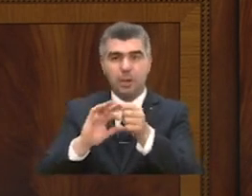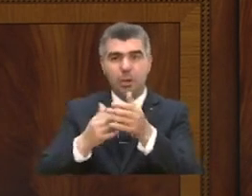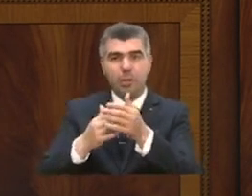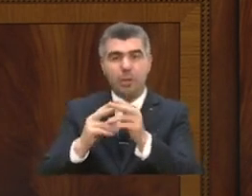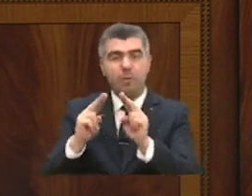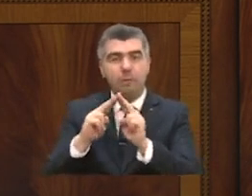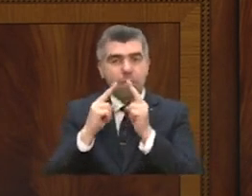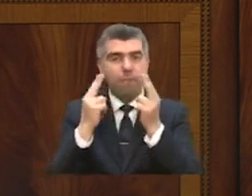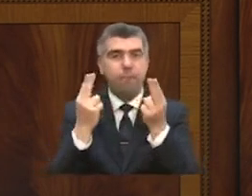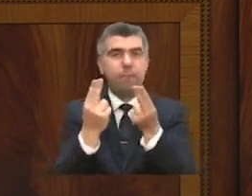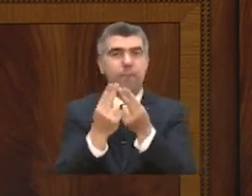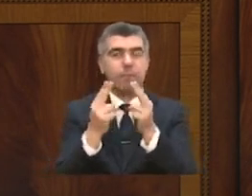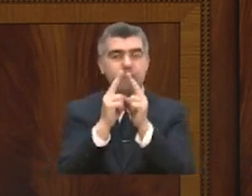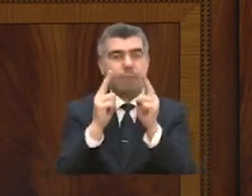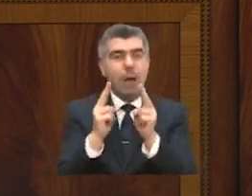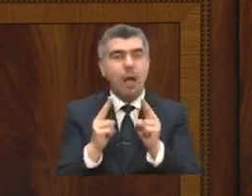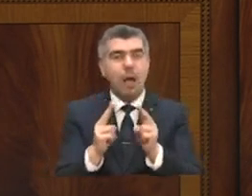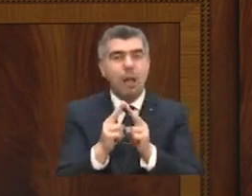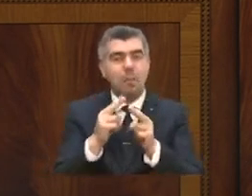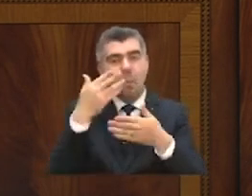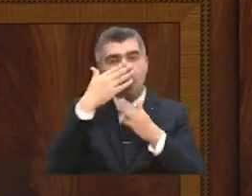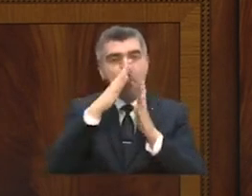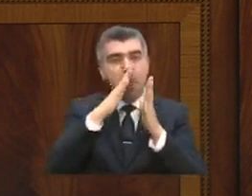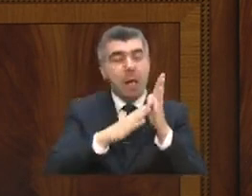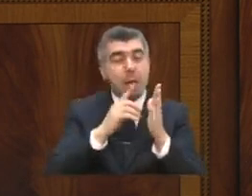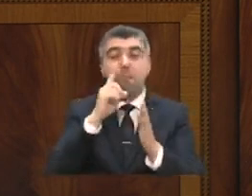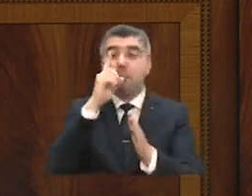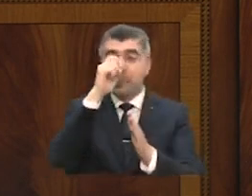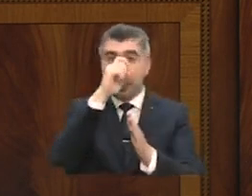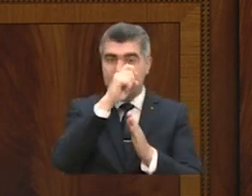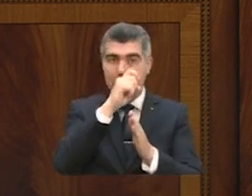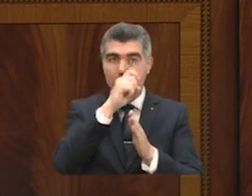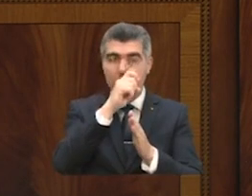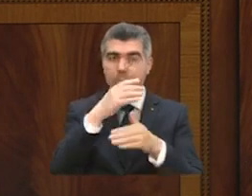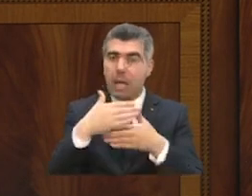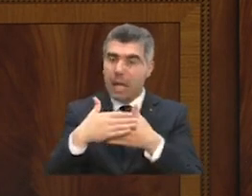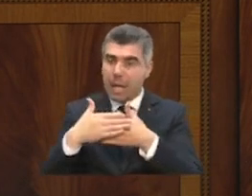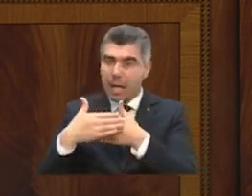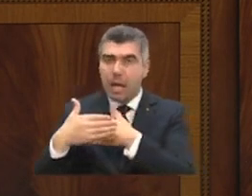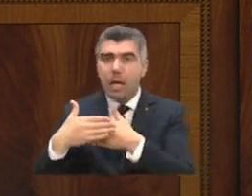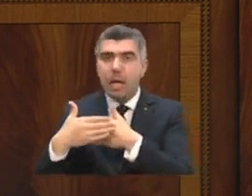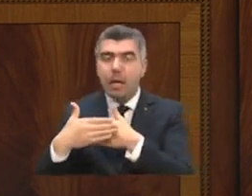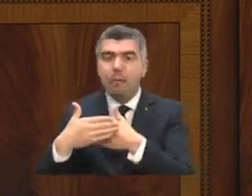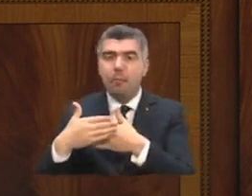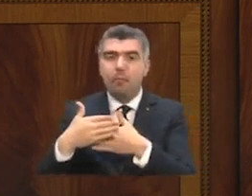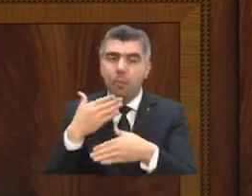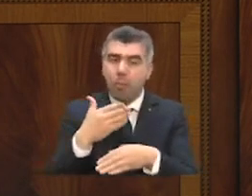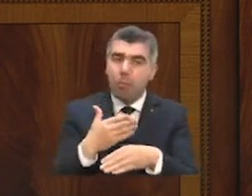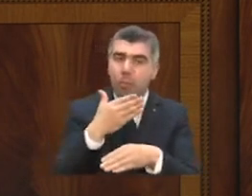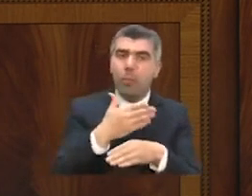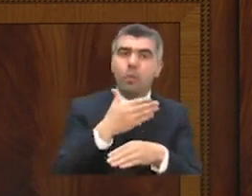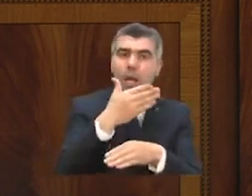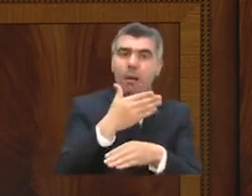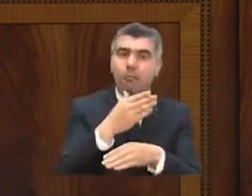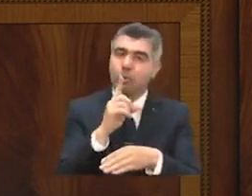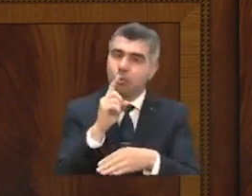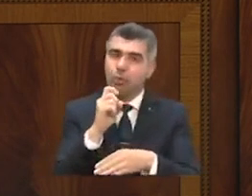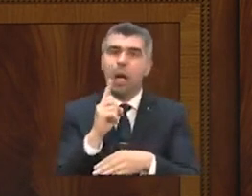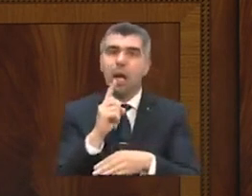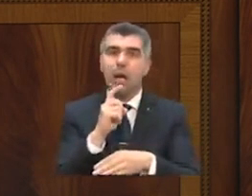الدولية والوطنية الصعبة، كما أنه على المدى القريب والمتوسط وخلال هذا الشهر